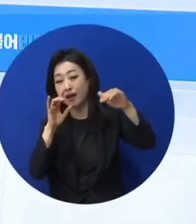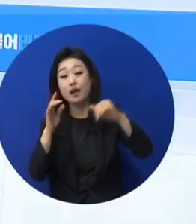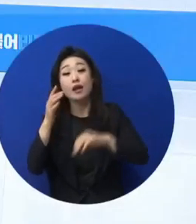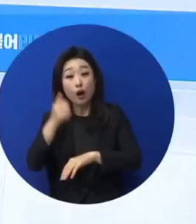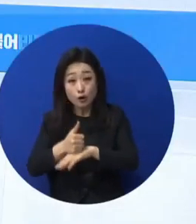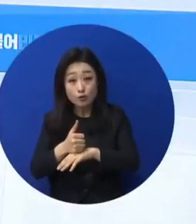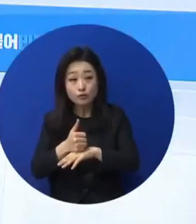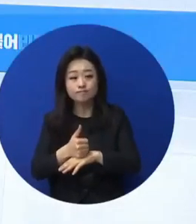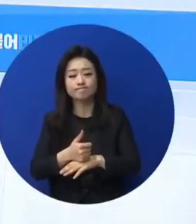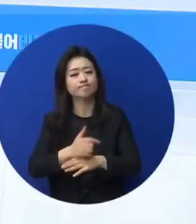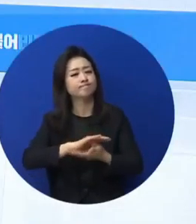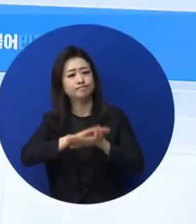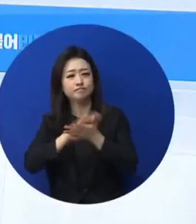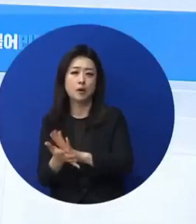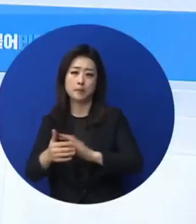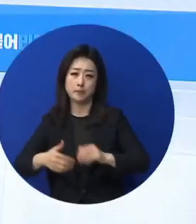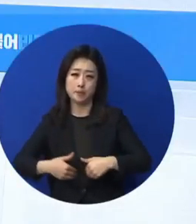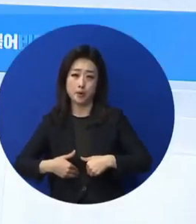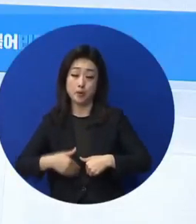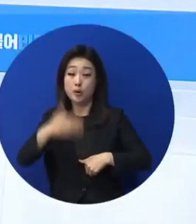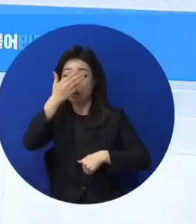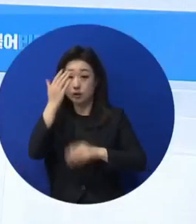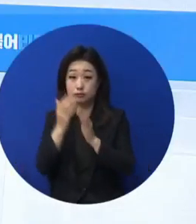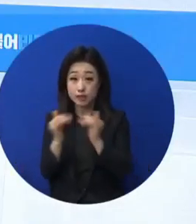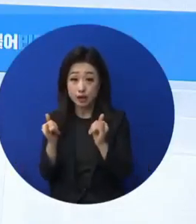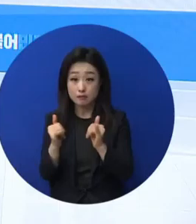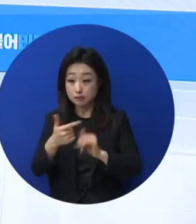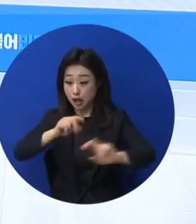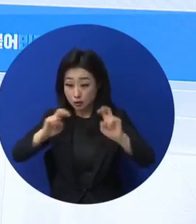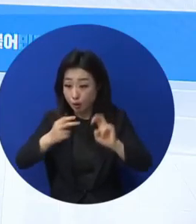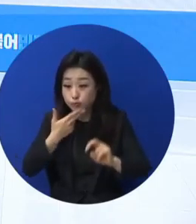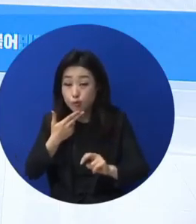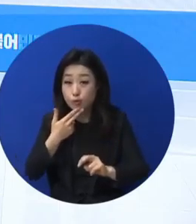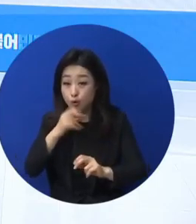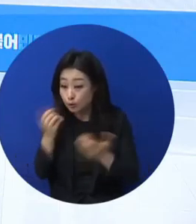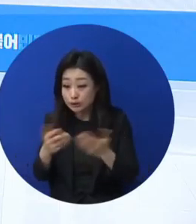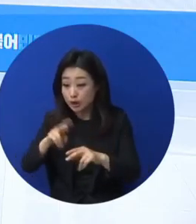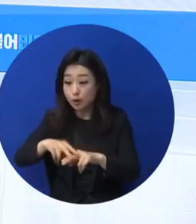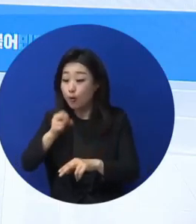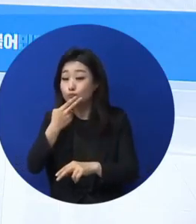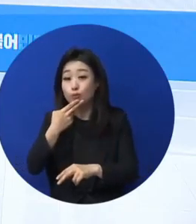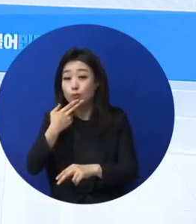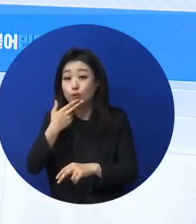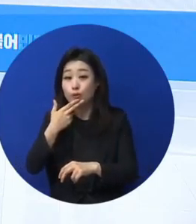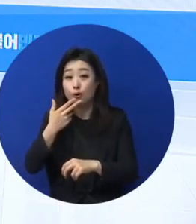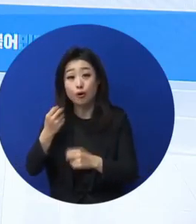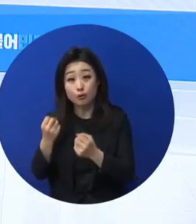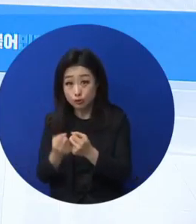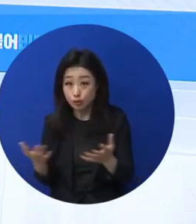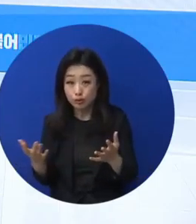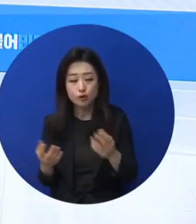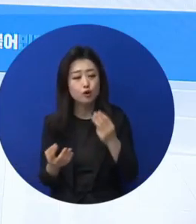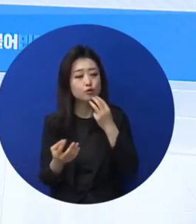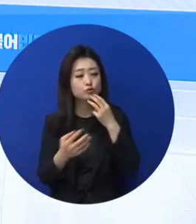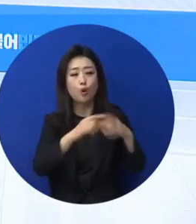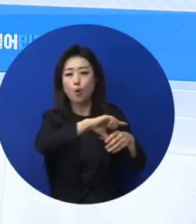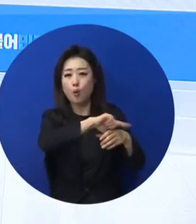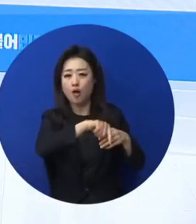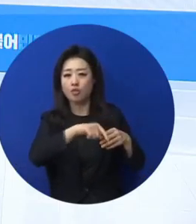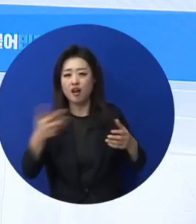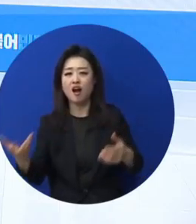수 있습니다. 청년들이 대기업이 없으니까 그들이 원하는 좋은 일자리가 없으니까 수도권으로 60% 이상